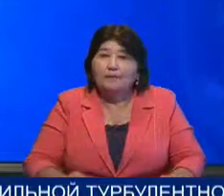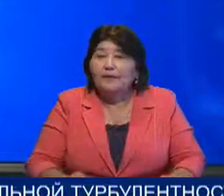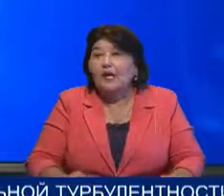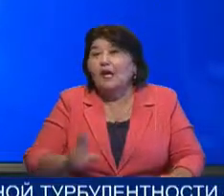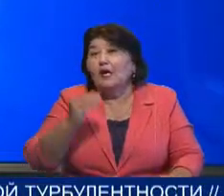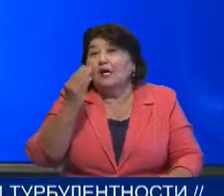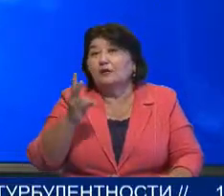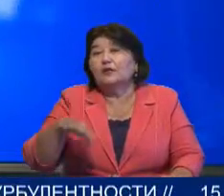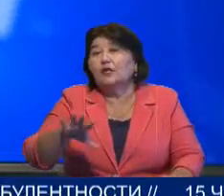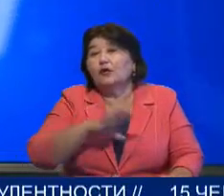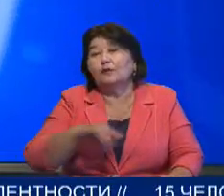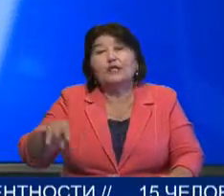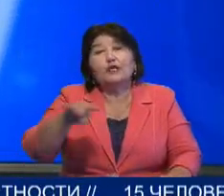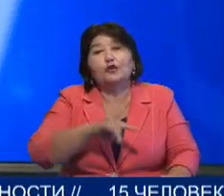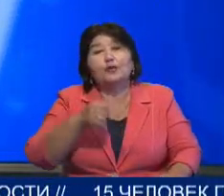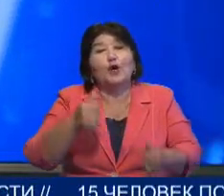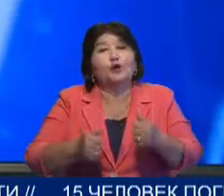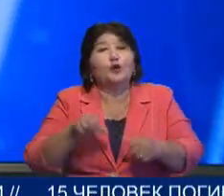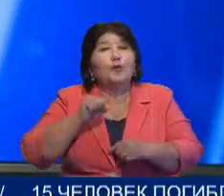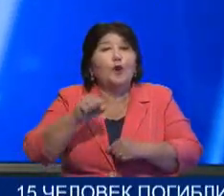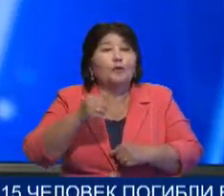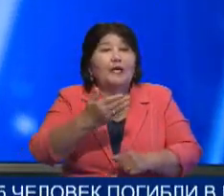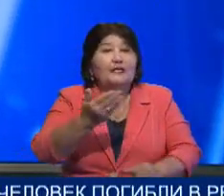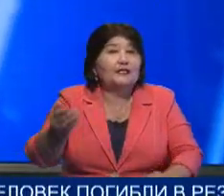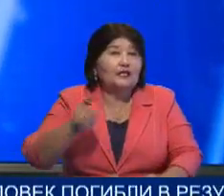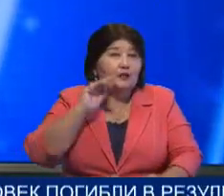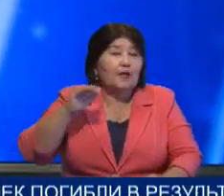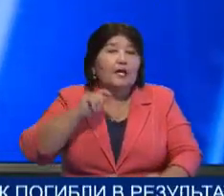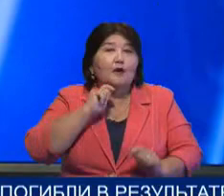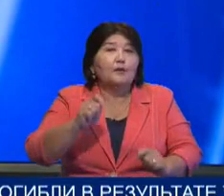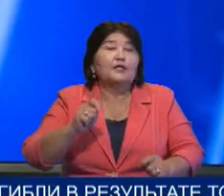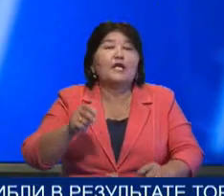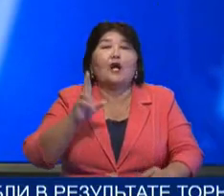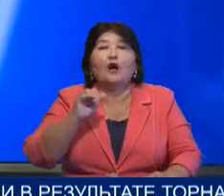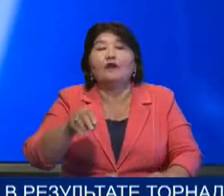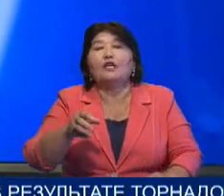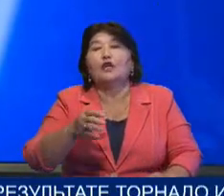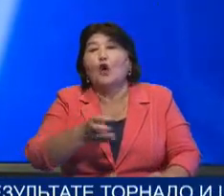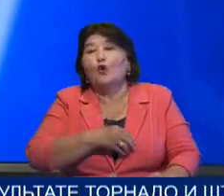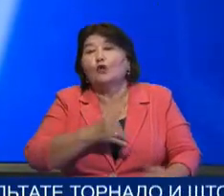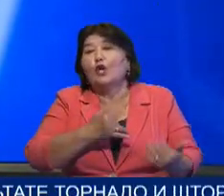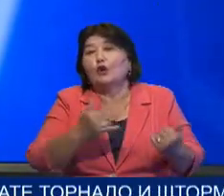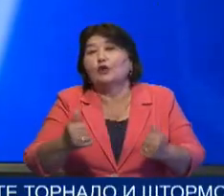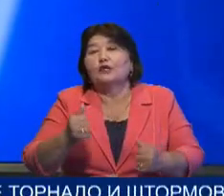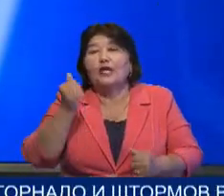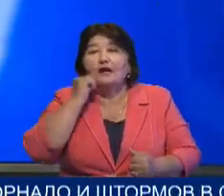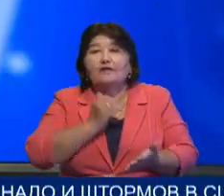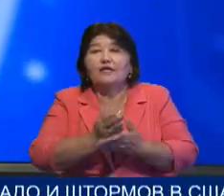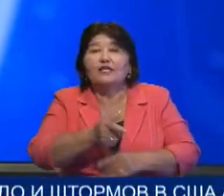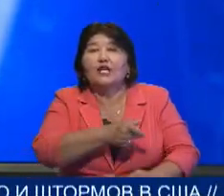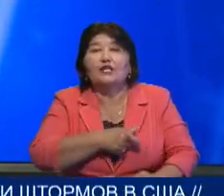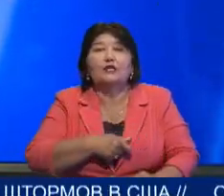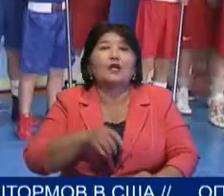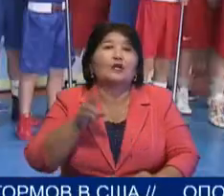в кармакшинский турнир по боксу среди подростков на призы кавалера ордена курмет ветерана тренера ныша